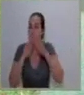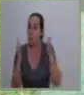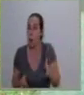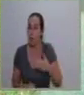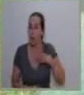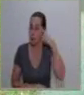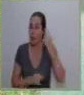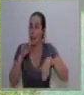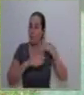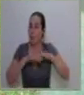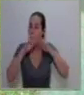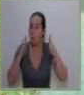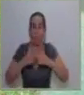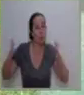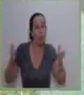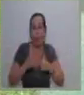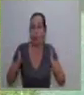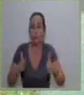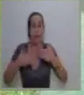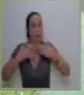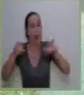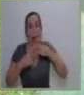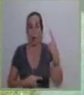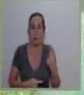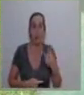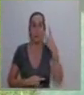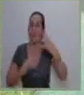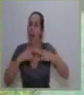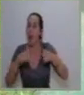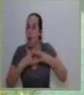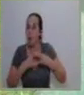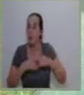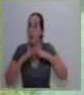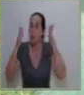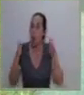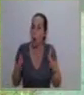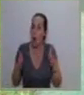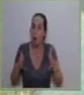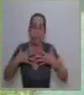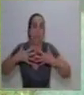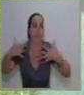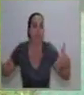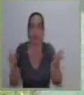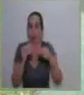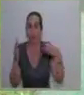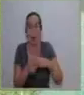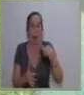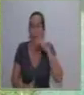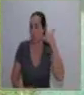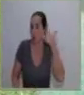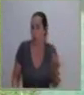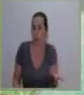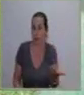אני יודעת לבנות סוכה בכל הגדלים, עם חלון אחד, שני חלונות, סוכה בגודל של אחוזה, עם חשמל, מים